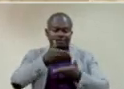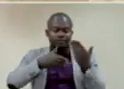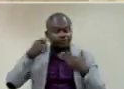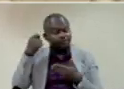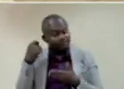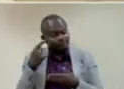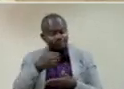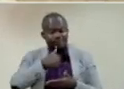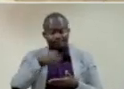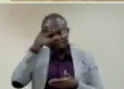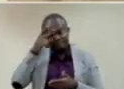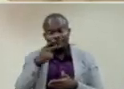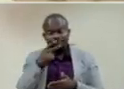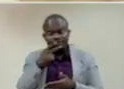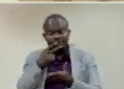ngubwo n'ufite umubyeyi